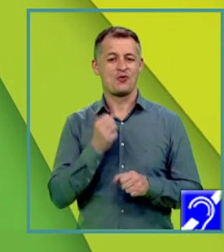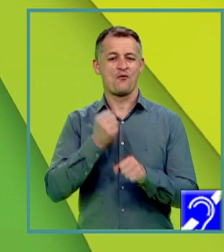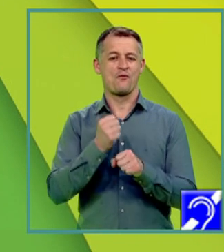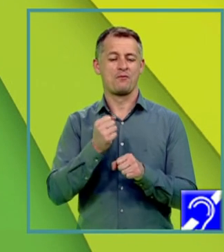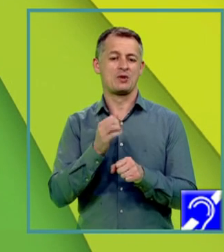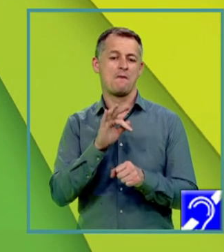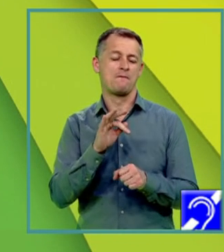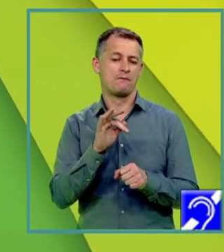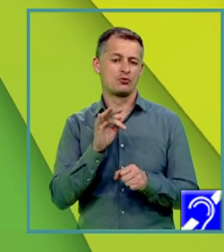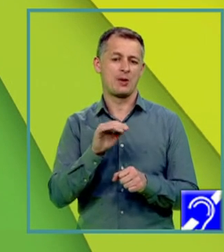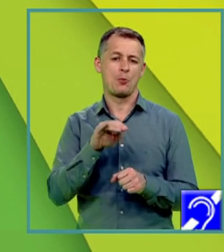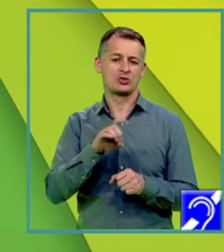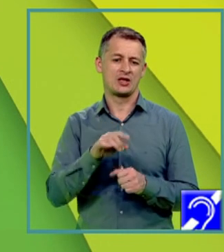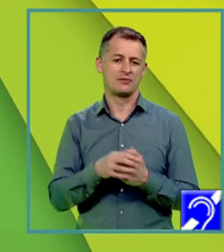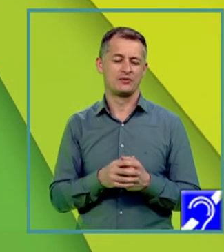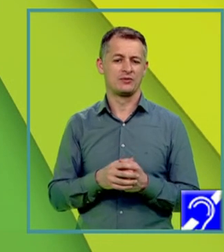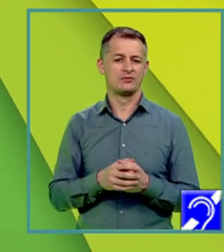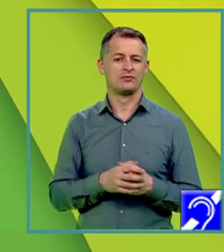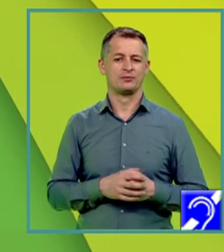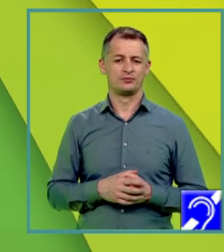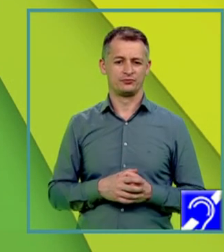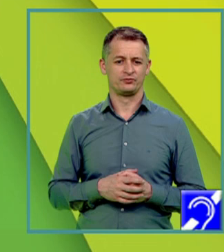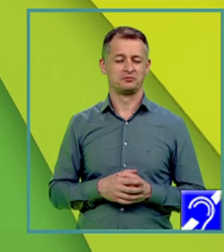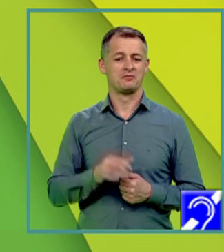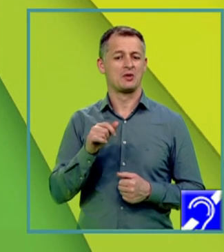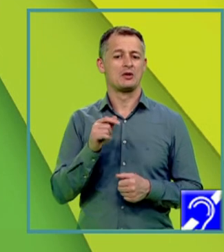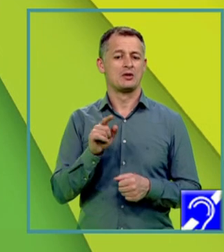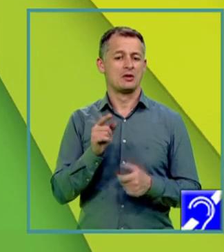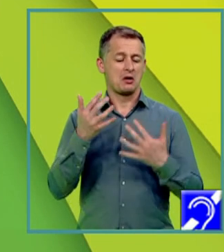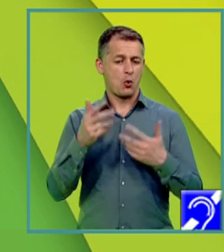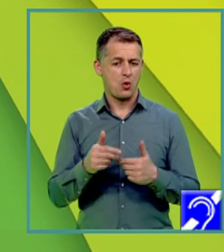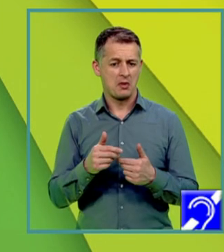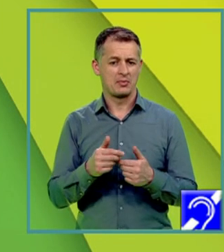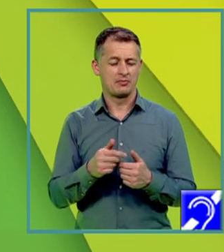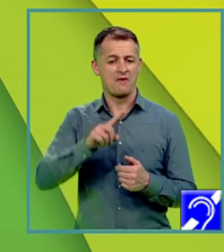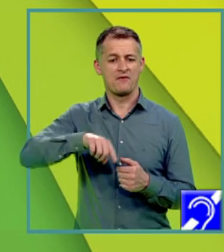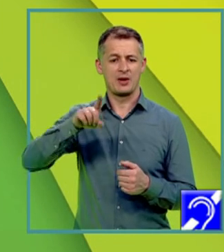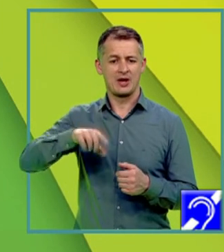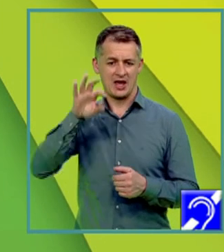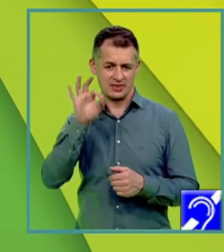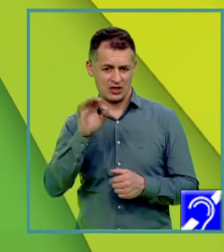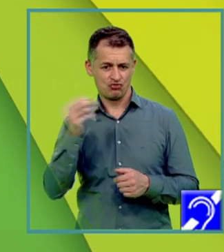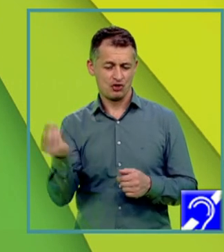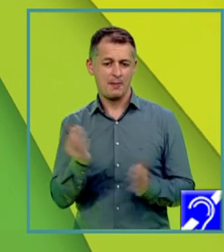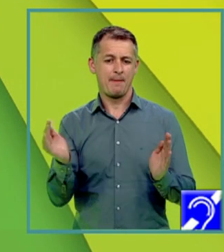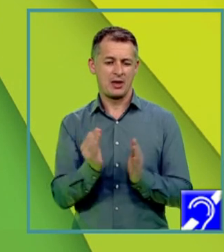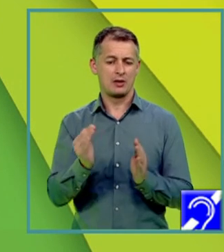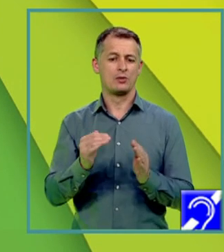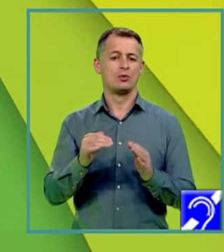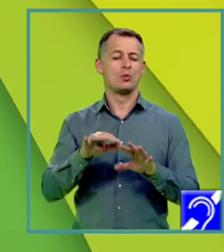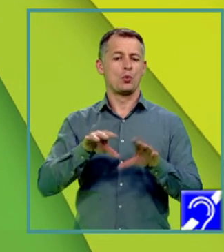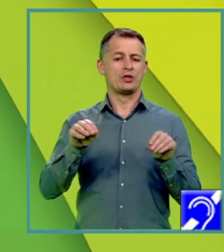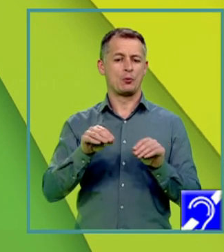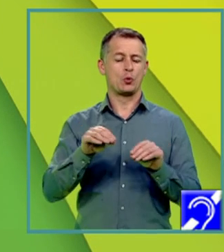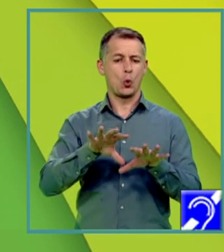decât să aplicăm cele două funcții precizate anterior adică să calculăm în variabila te cel mai mic multiplu comun dintre ei